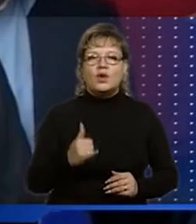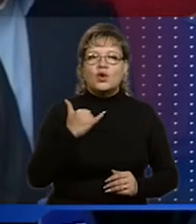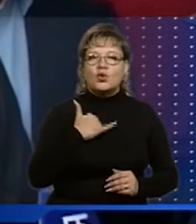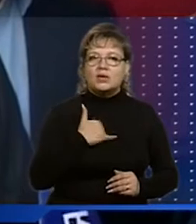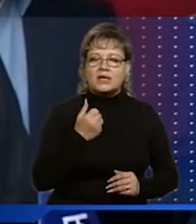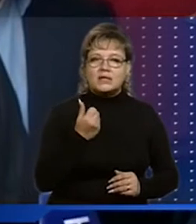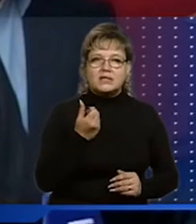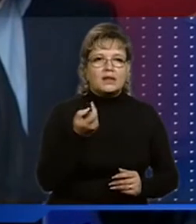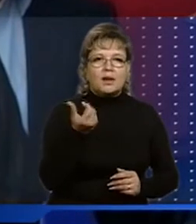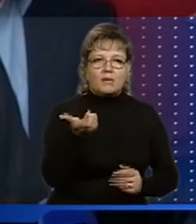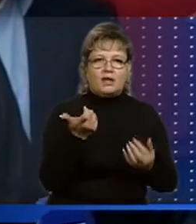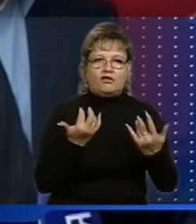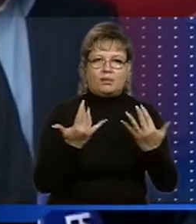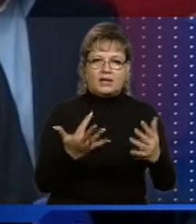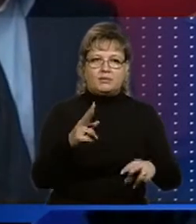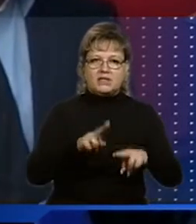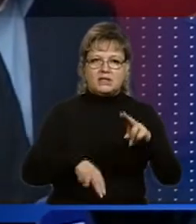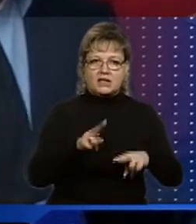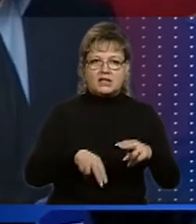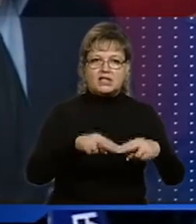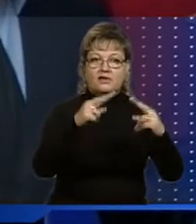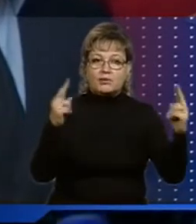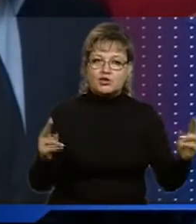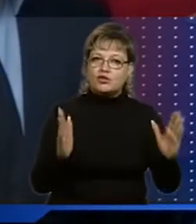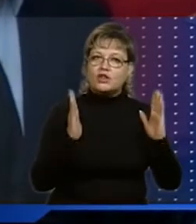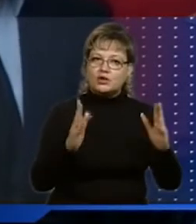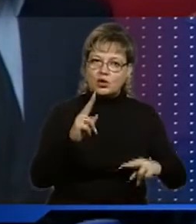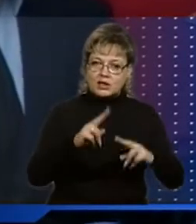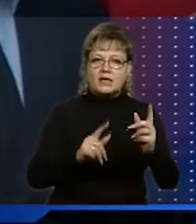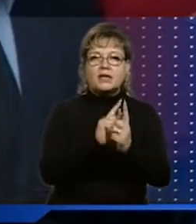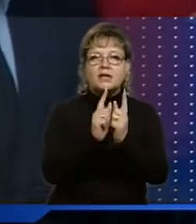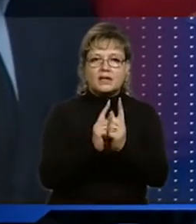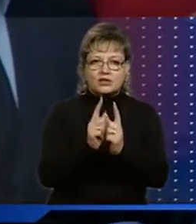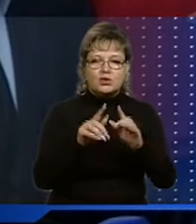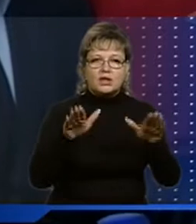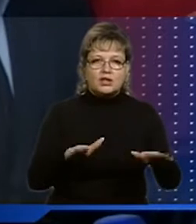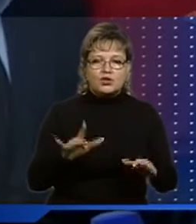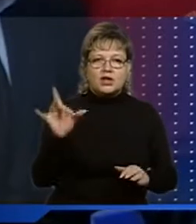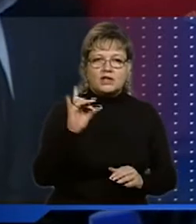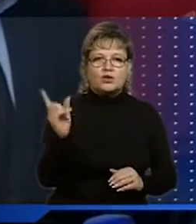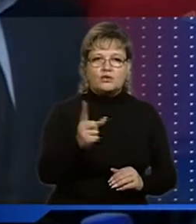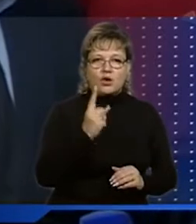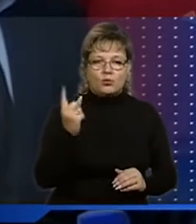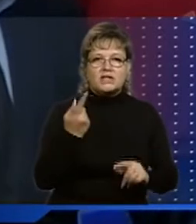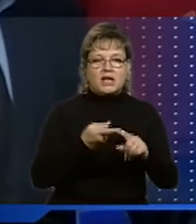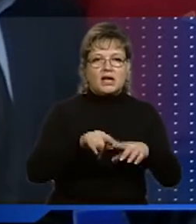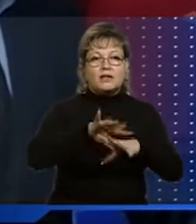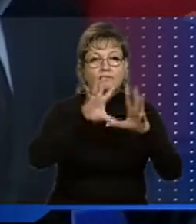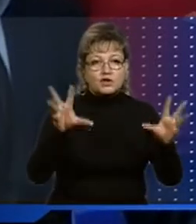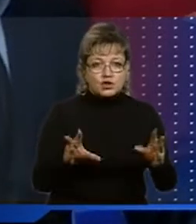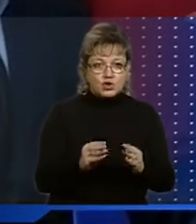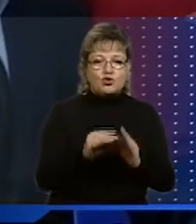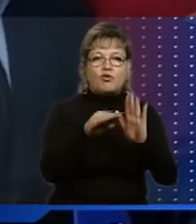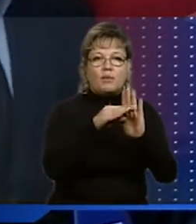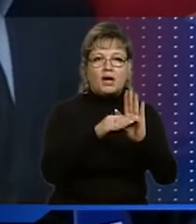У нас немало потребностей в строительстве и мостов, и не только строительстве, но и реконструкции на территории Ростовской области. Это все